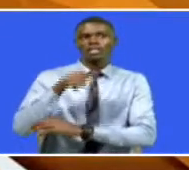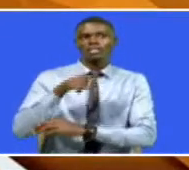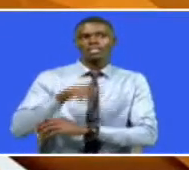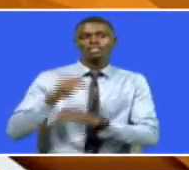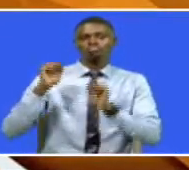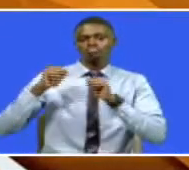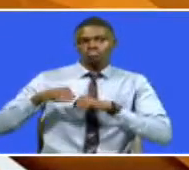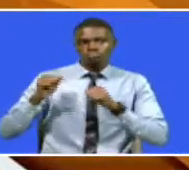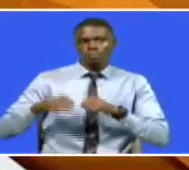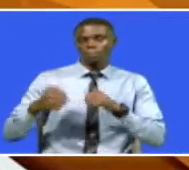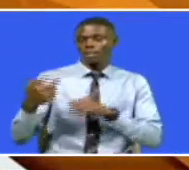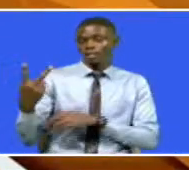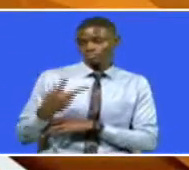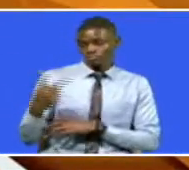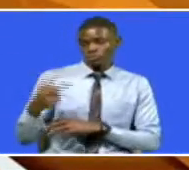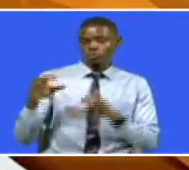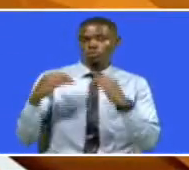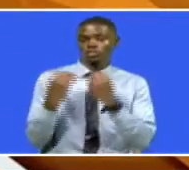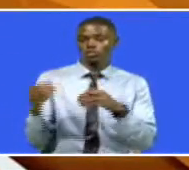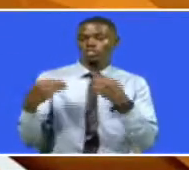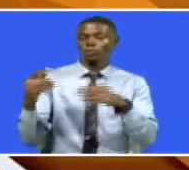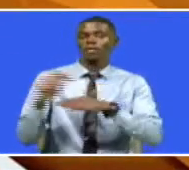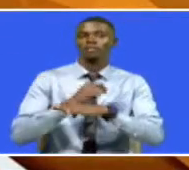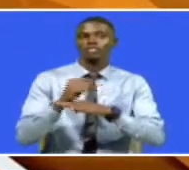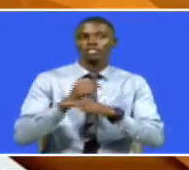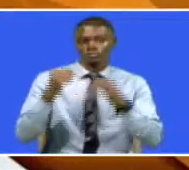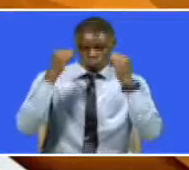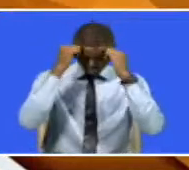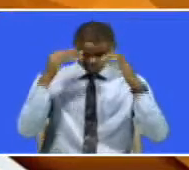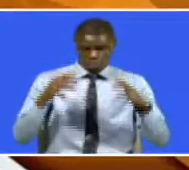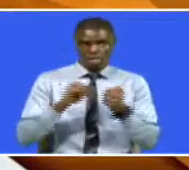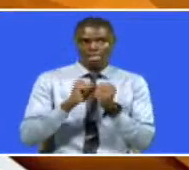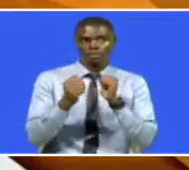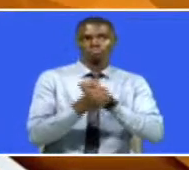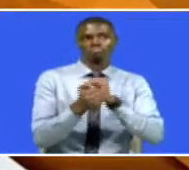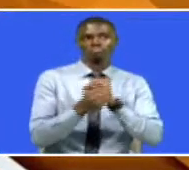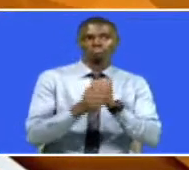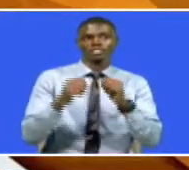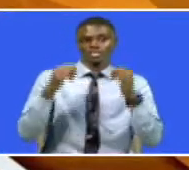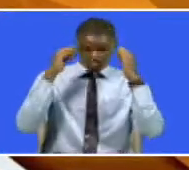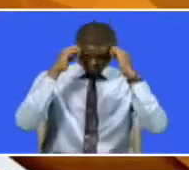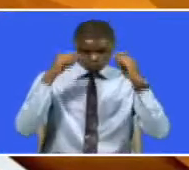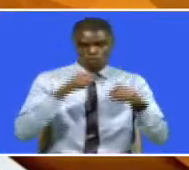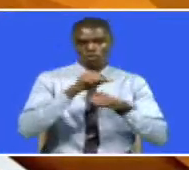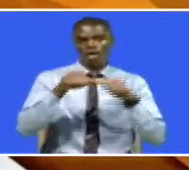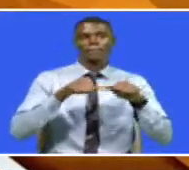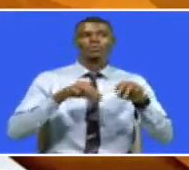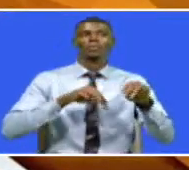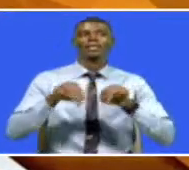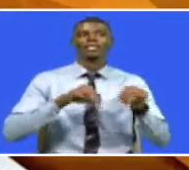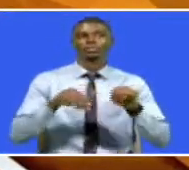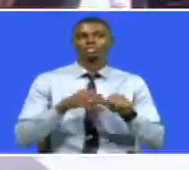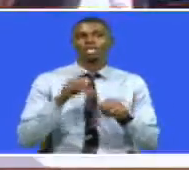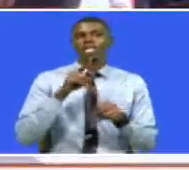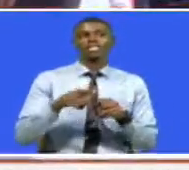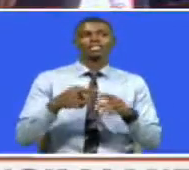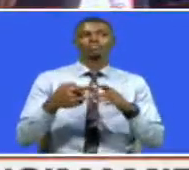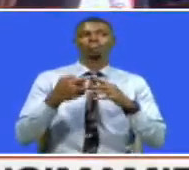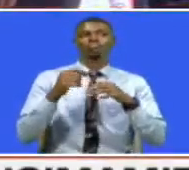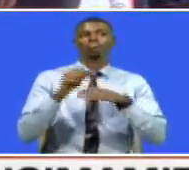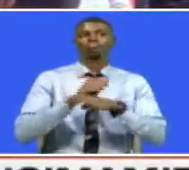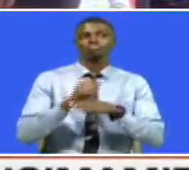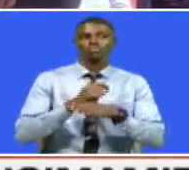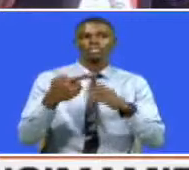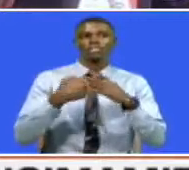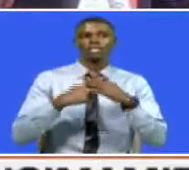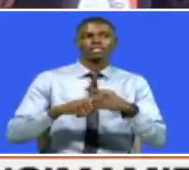utawezesha taasisi hizo mbili kutoa mafunzo kwa wanafunzi na kubadilisha maarifa kuhusu usimamizi. Shughuli hiyo itaanza katika